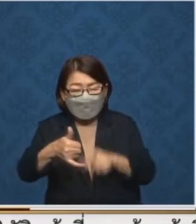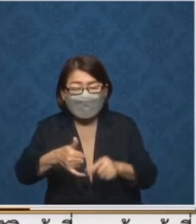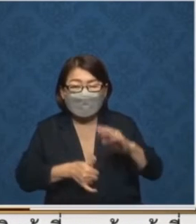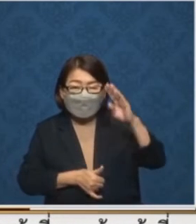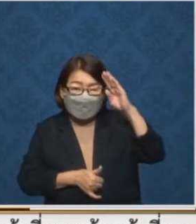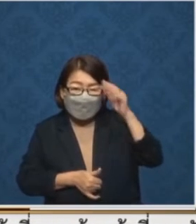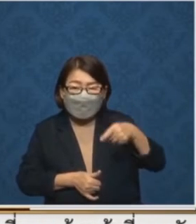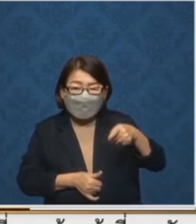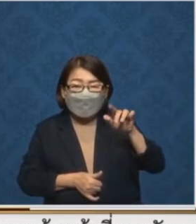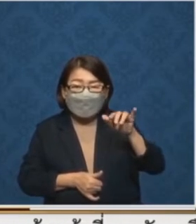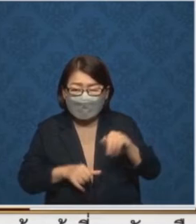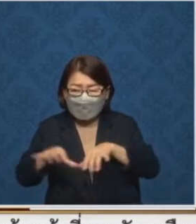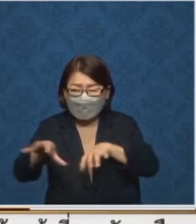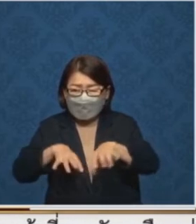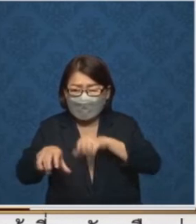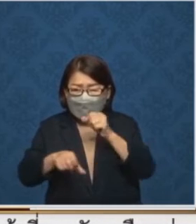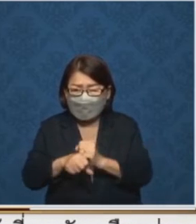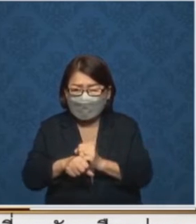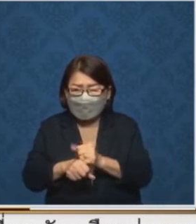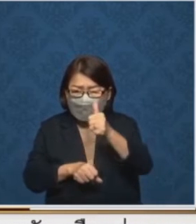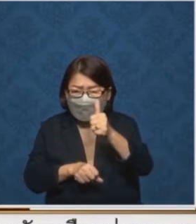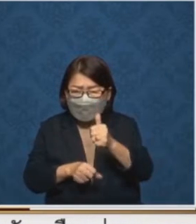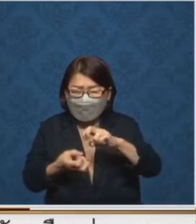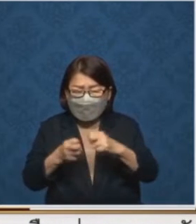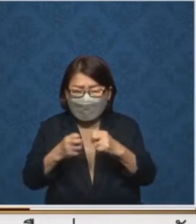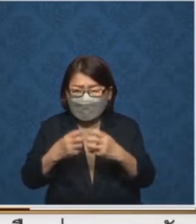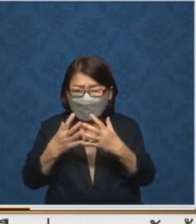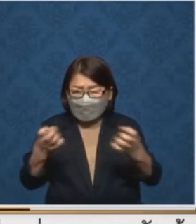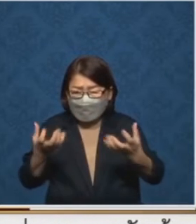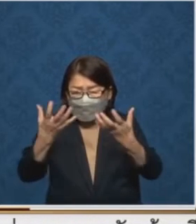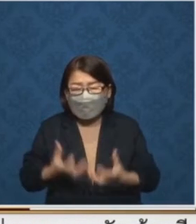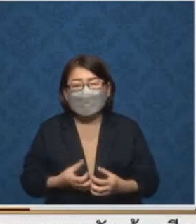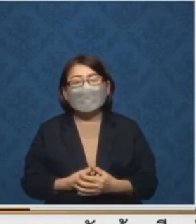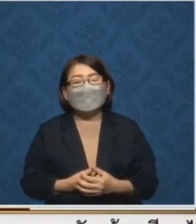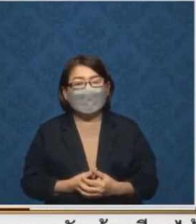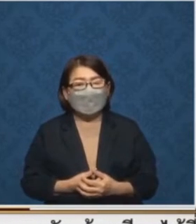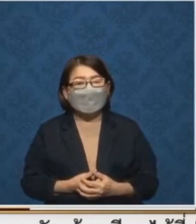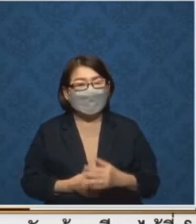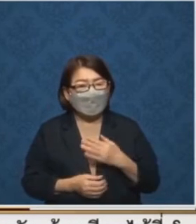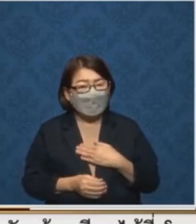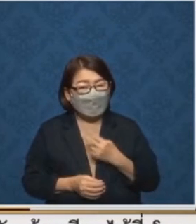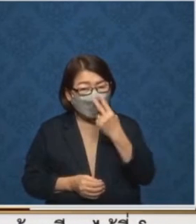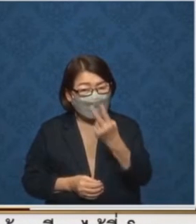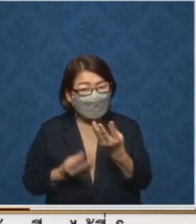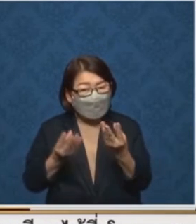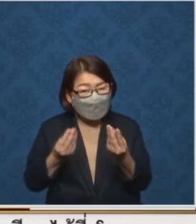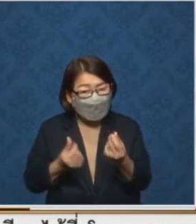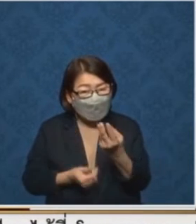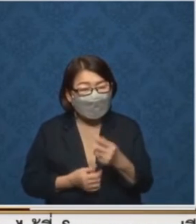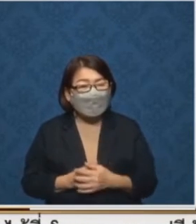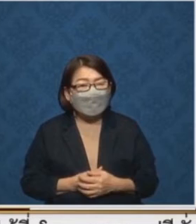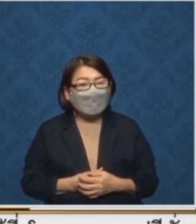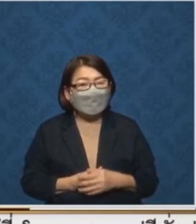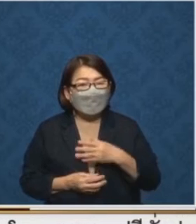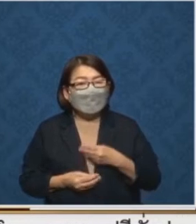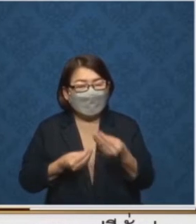เล็กนะครับผมให้ทมงานผมเช็คการศูนย์เสียนะครับสงคารมหาหเอเชีบุรภาคร